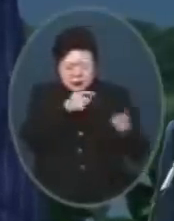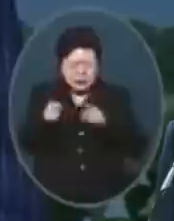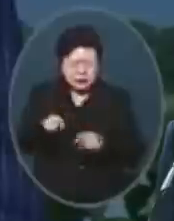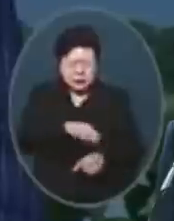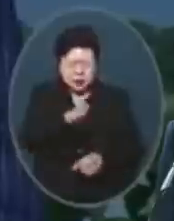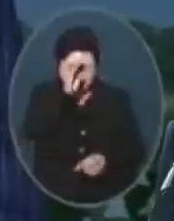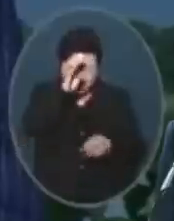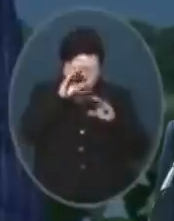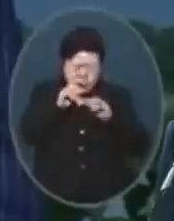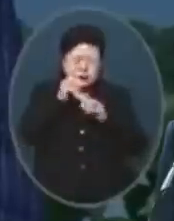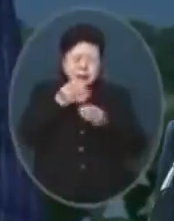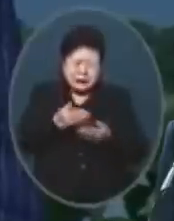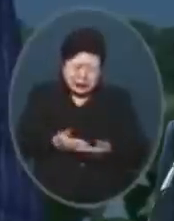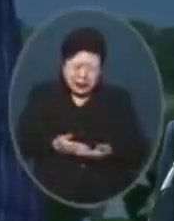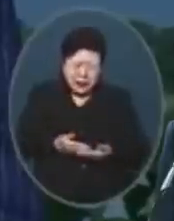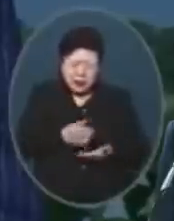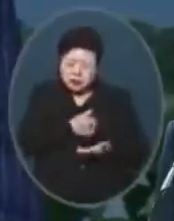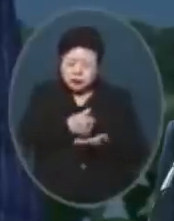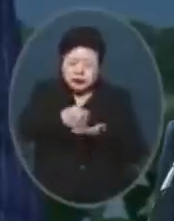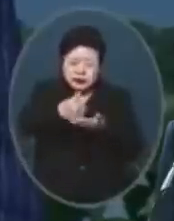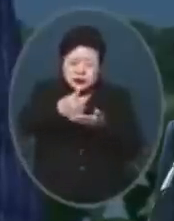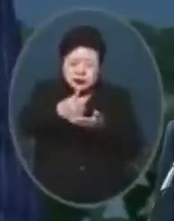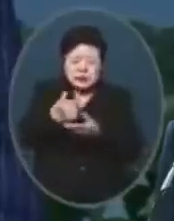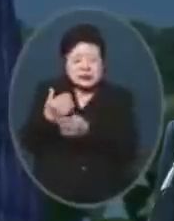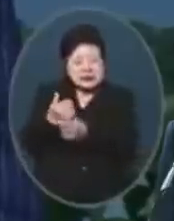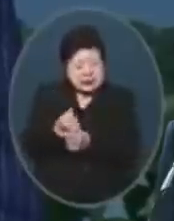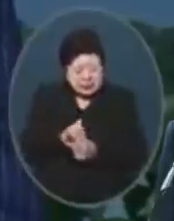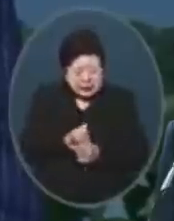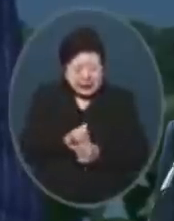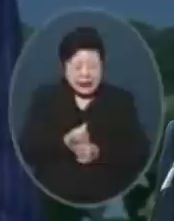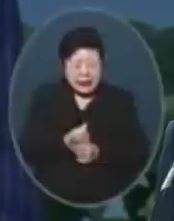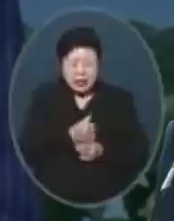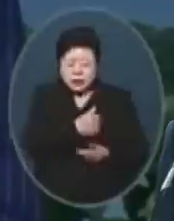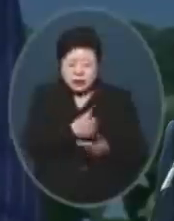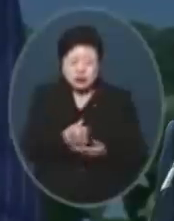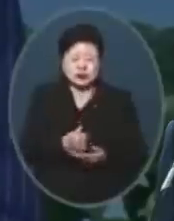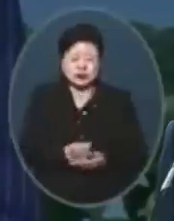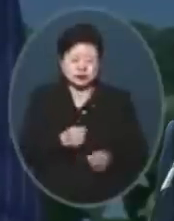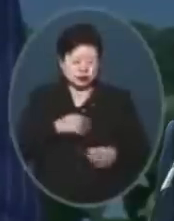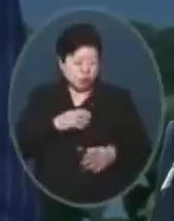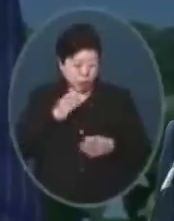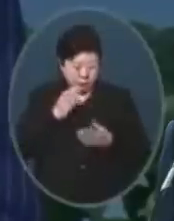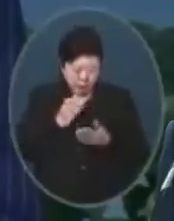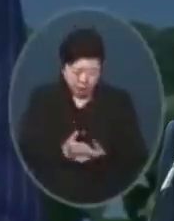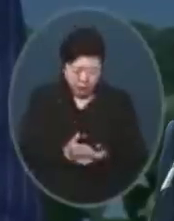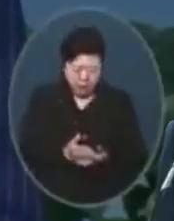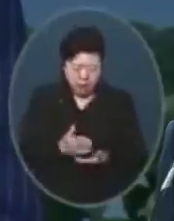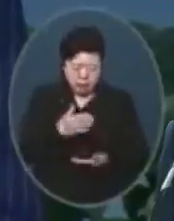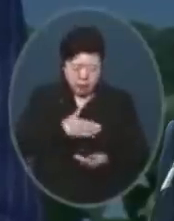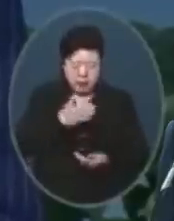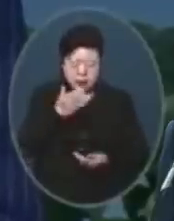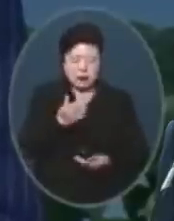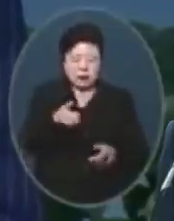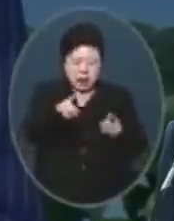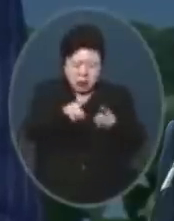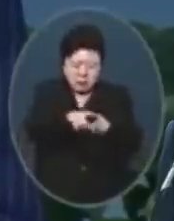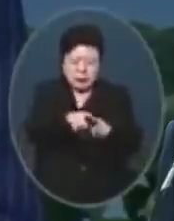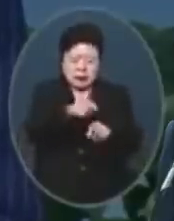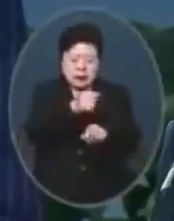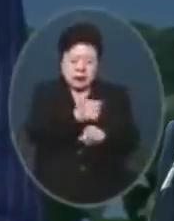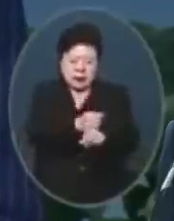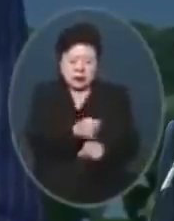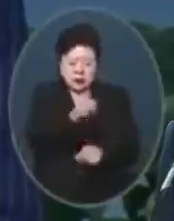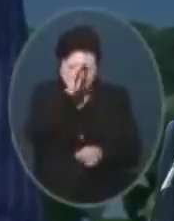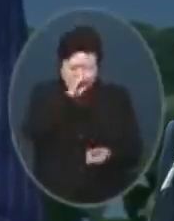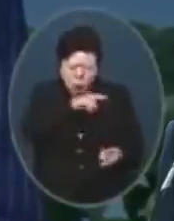나음을 얻었다고 하니 주님 의지합니다. 주님 두려워 말라. 내가 너희